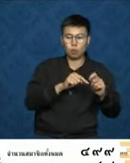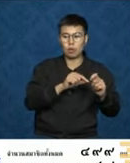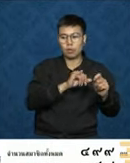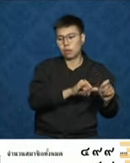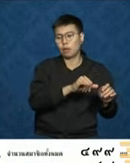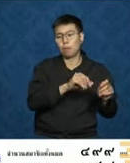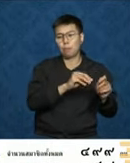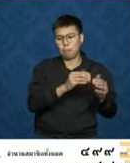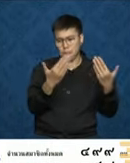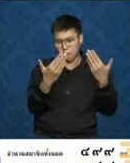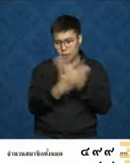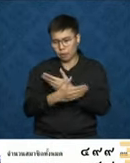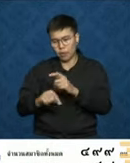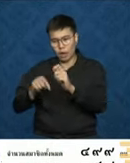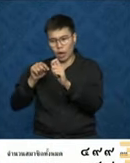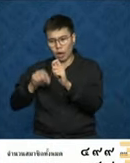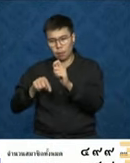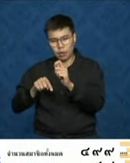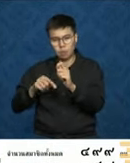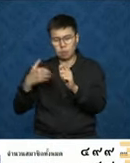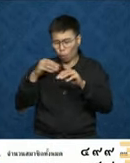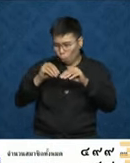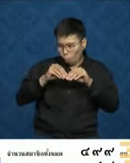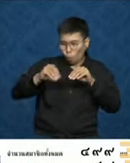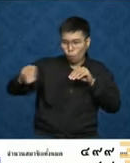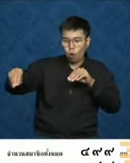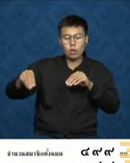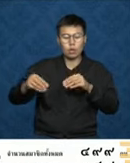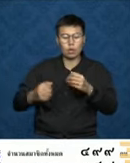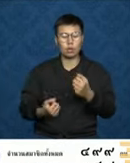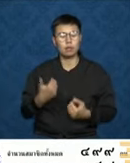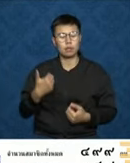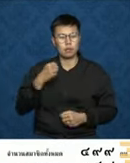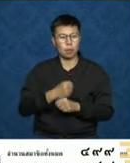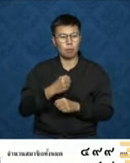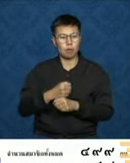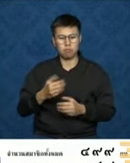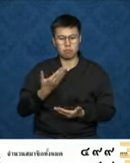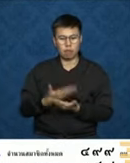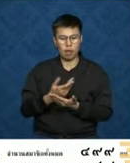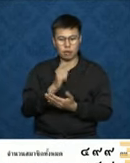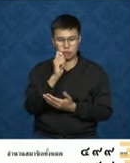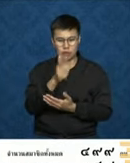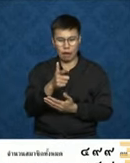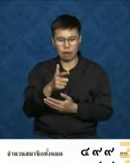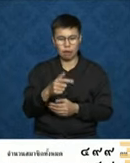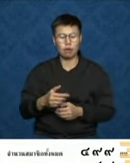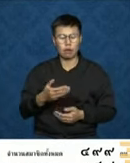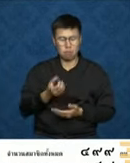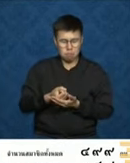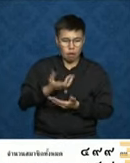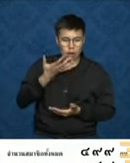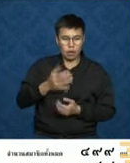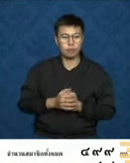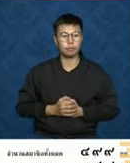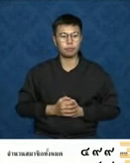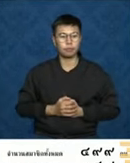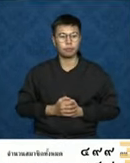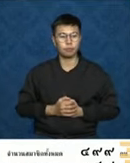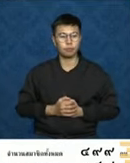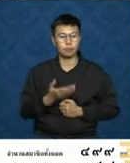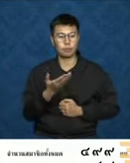ใช้บริการที่สาขาต่างอำเภอที่มีระยะทางไกลส่งผลให้มีภาระค่าใช้จ่ายในการเดินทางขอบพระคุณค่ะขอบคุณครับ